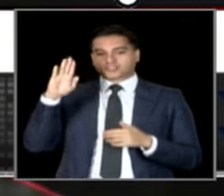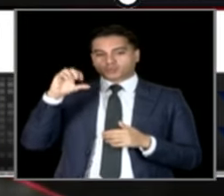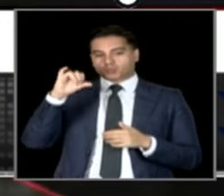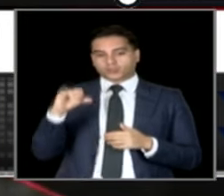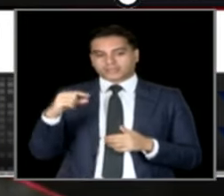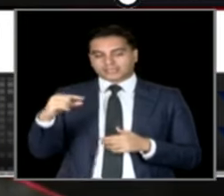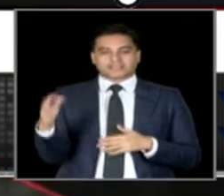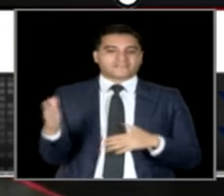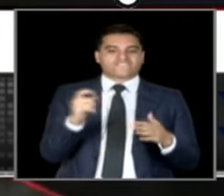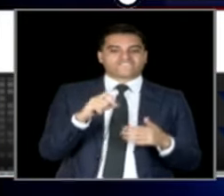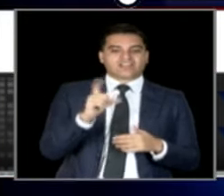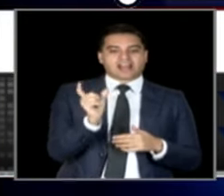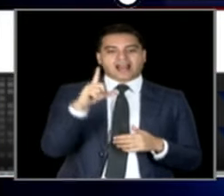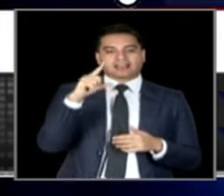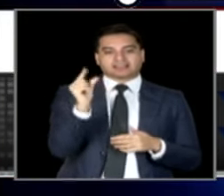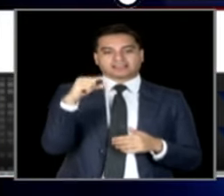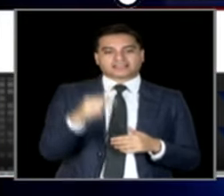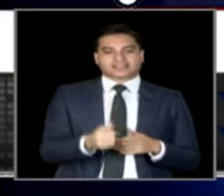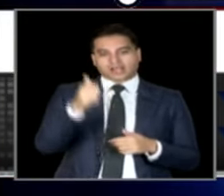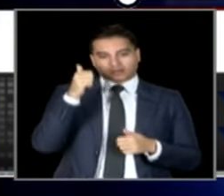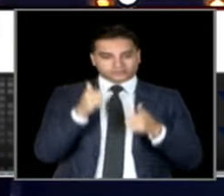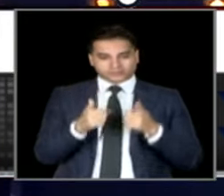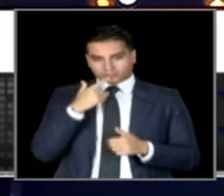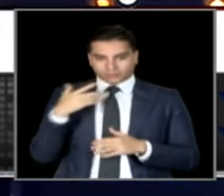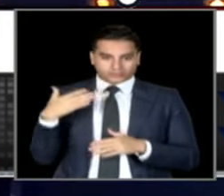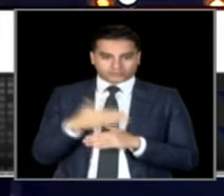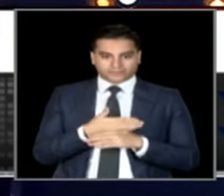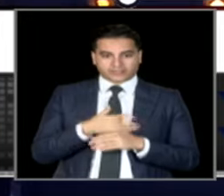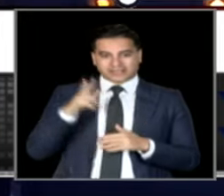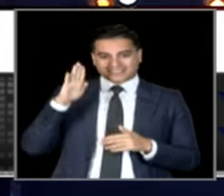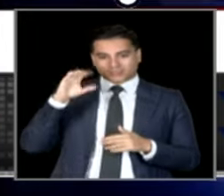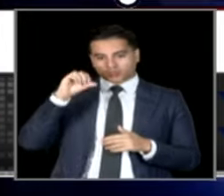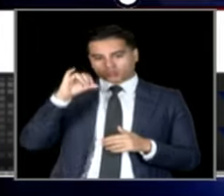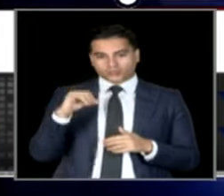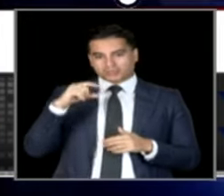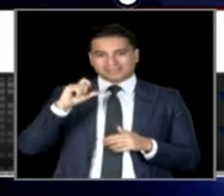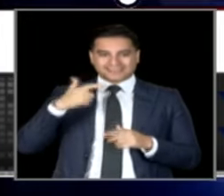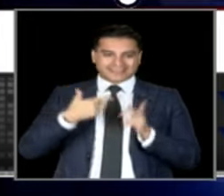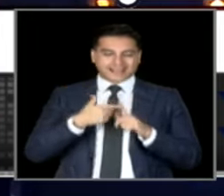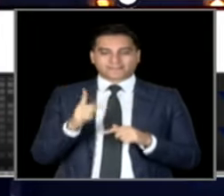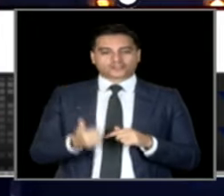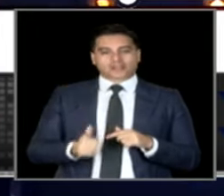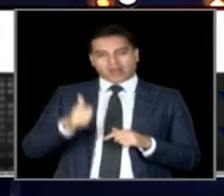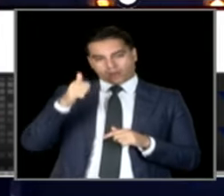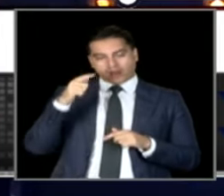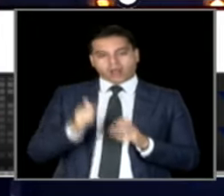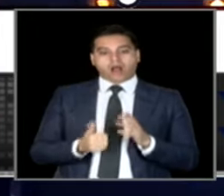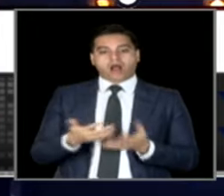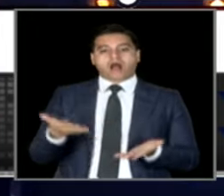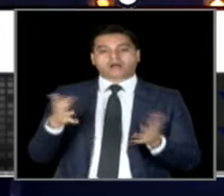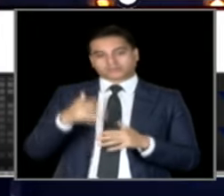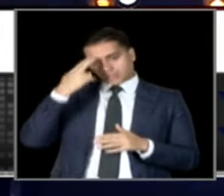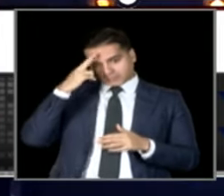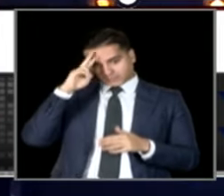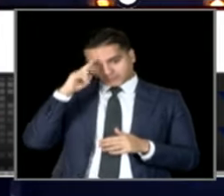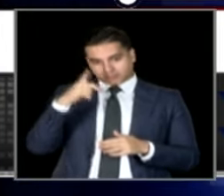فنلندا. أحمد أيمن. السويد. السويد الثانية ب 69%، وأكتر دولة